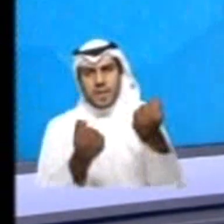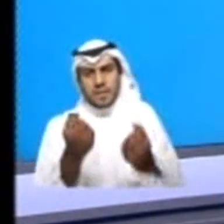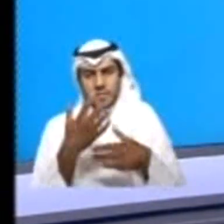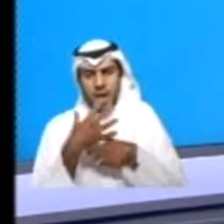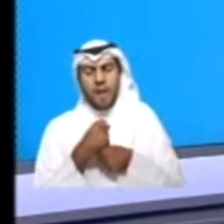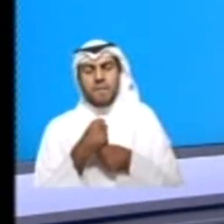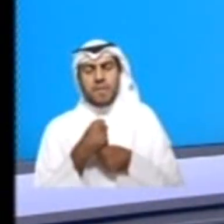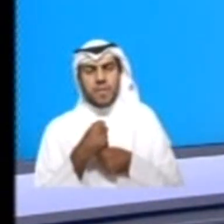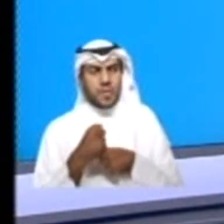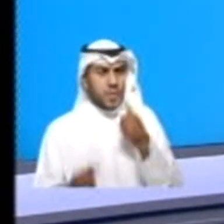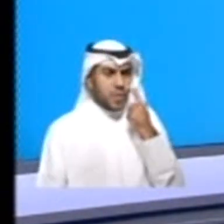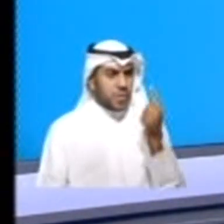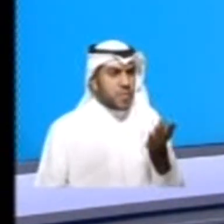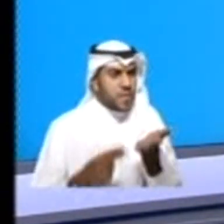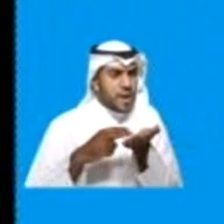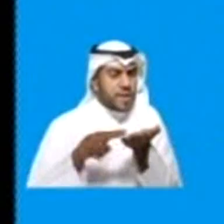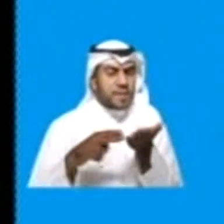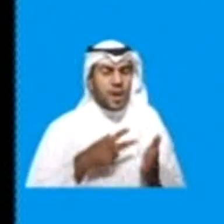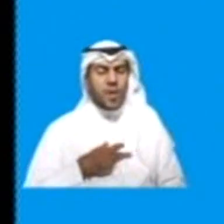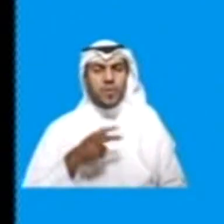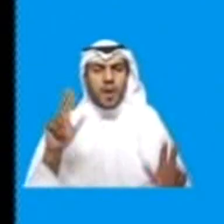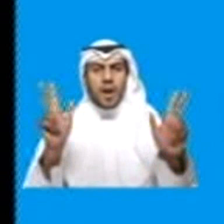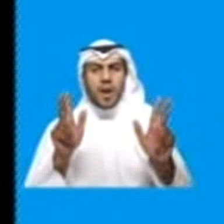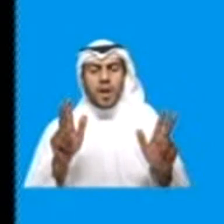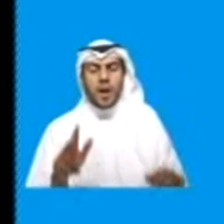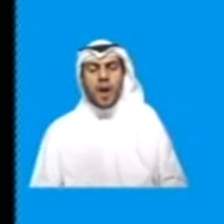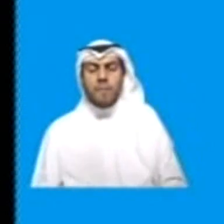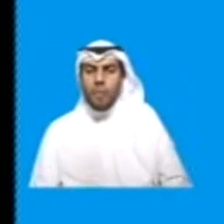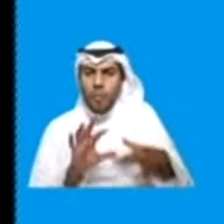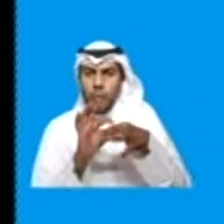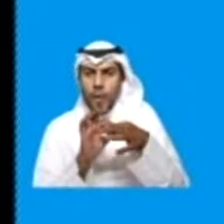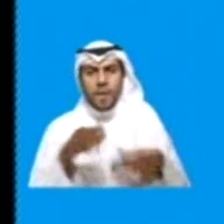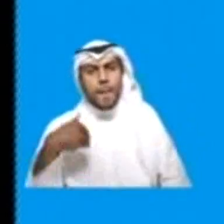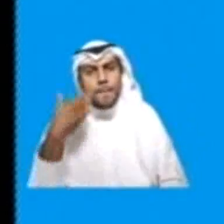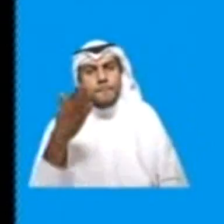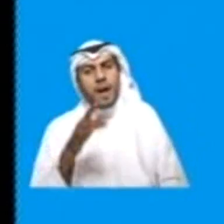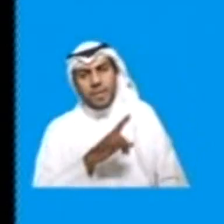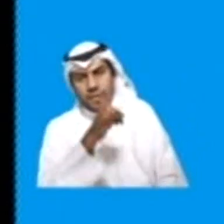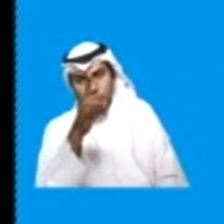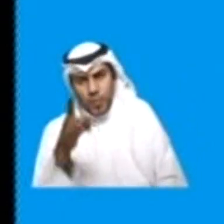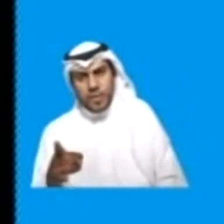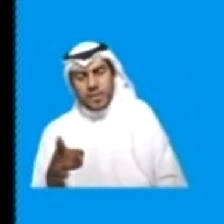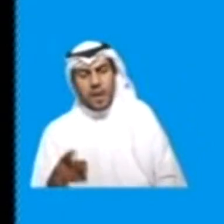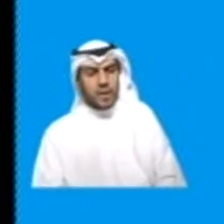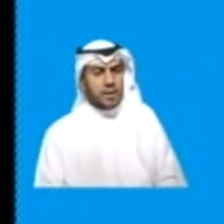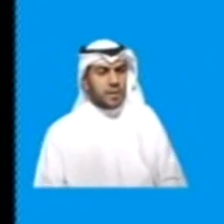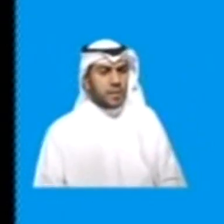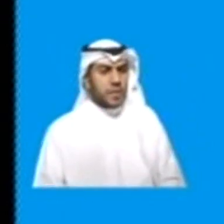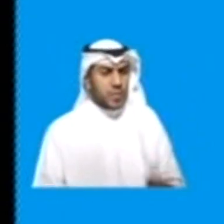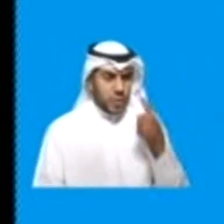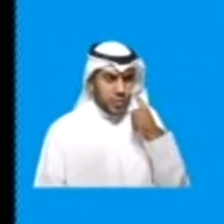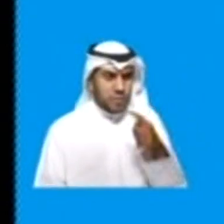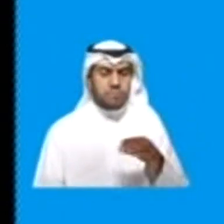تواصل، رسالة جميلة معبرة قامت بنشرها وزارة الإعلام عبر حساباتها الإلكترونية الرسمية، وتم تداولها من قبل